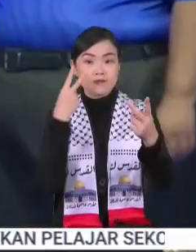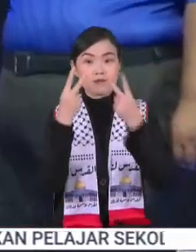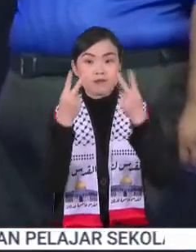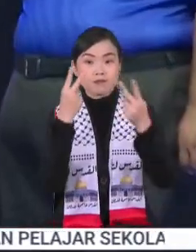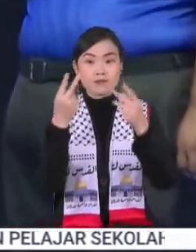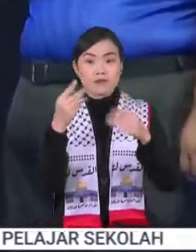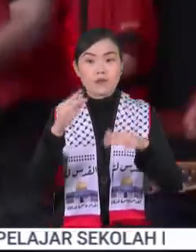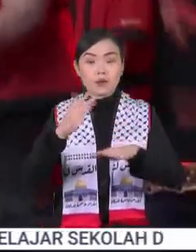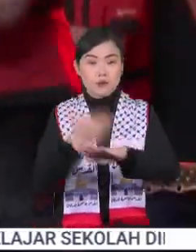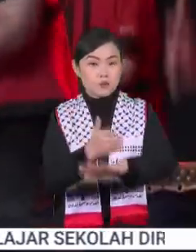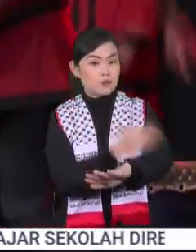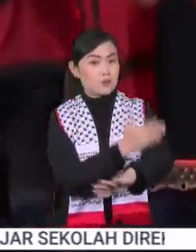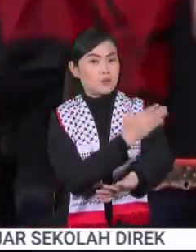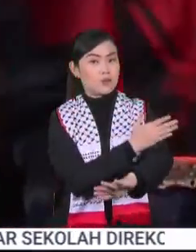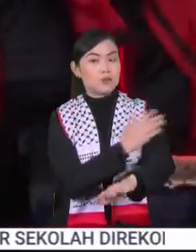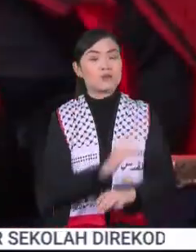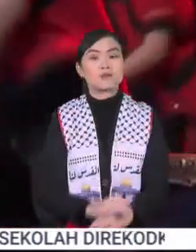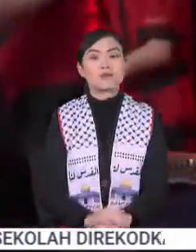Kedah